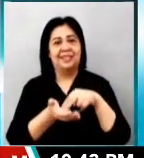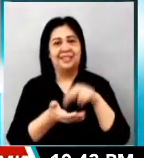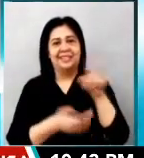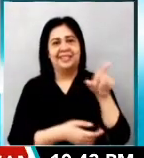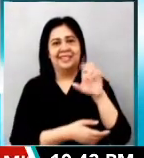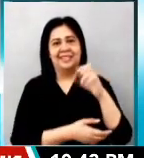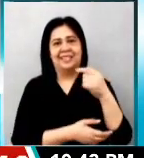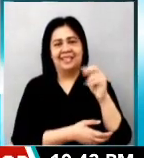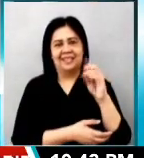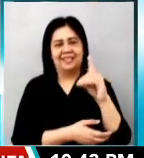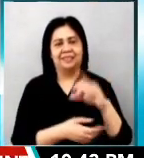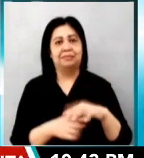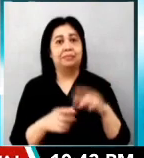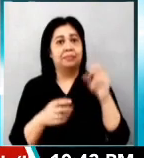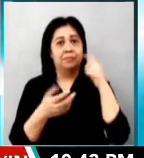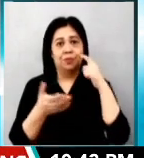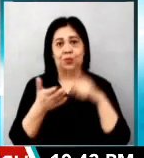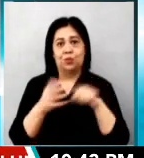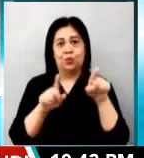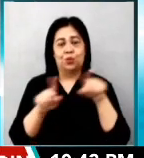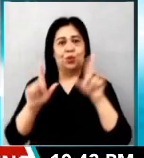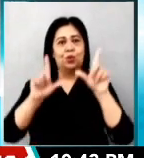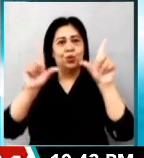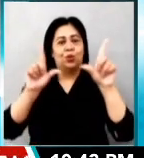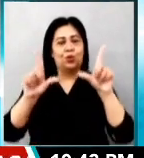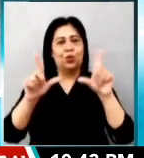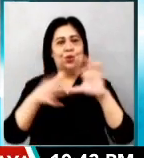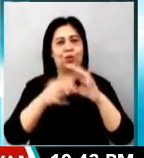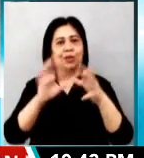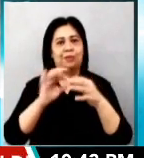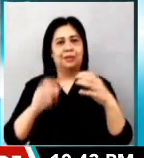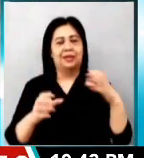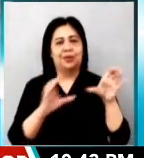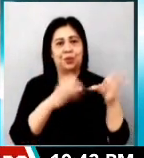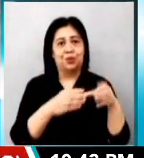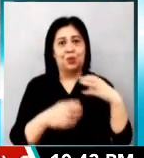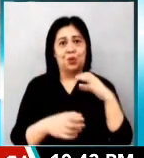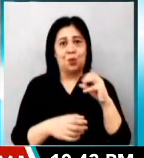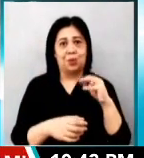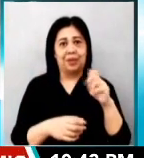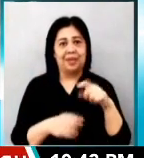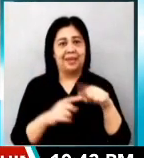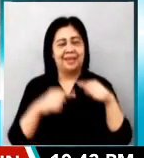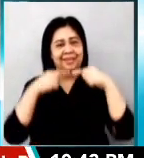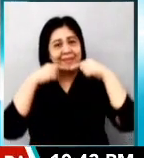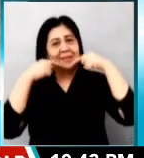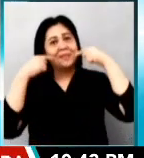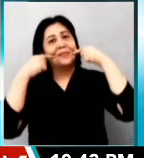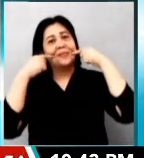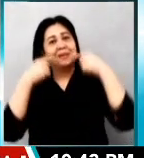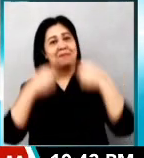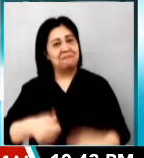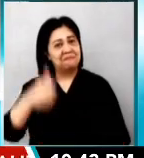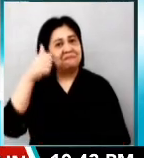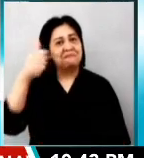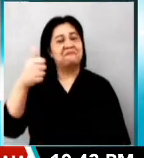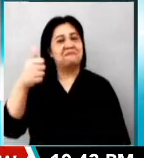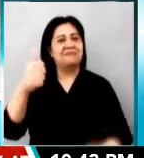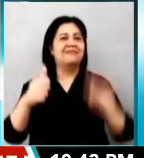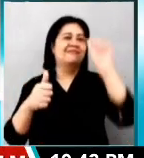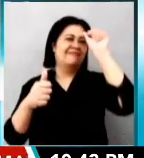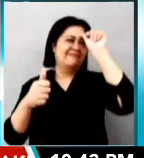Napansin din si Marjeline ng Tokyo Olympic Committee. Kaya ang kanyang signature smile at thumbs up, tumatak na